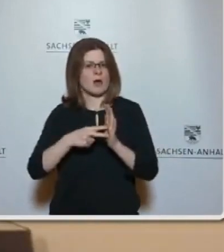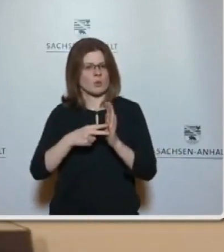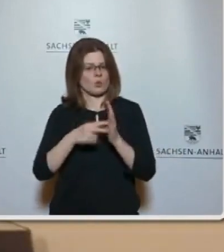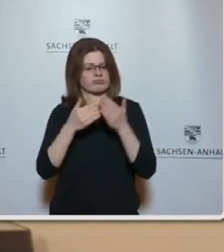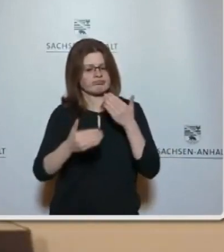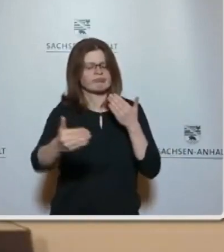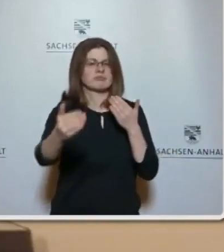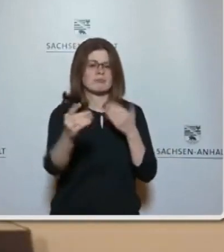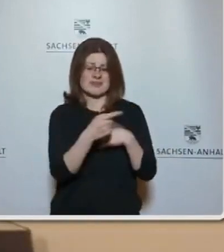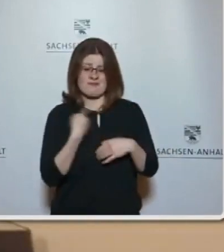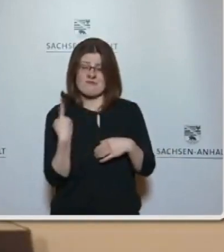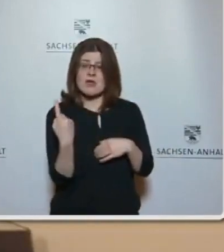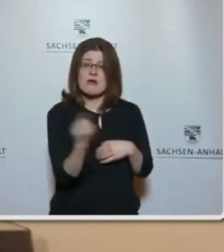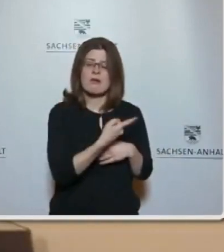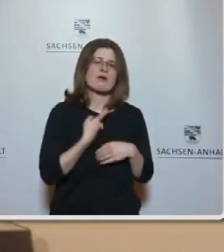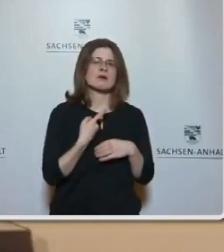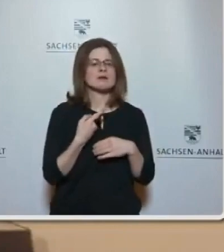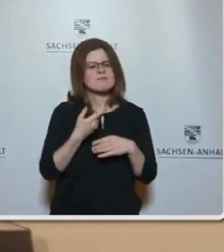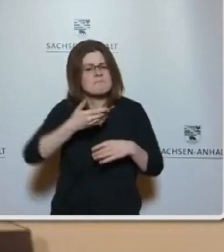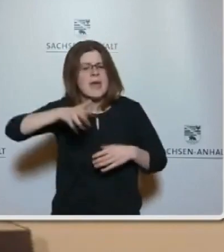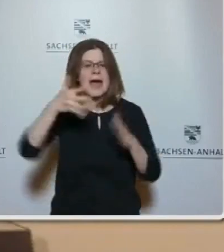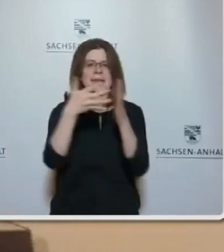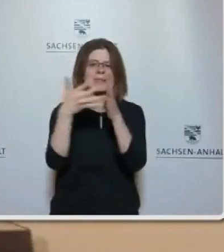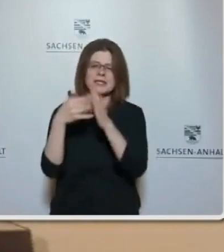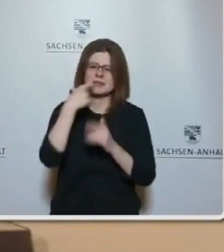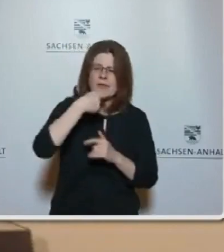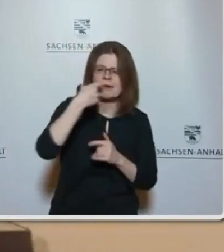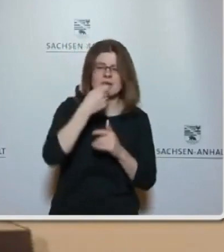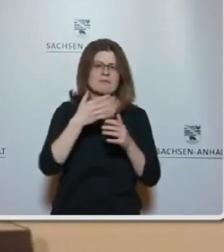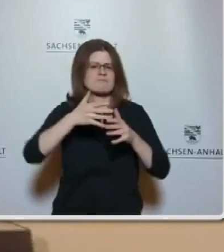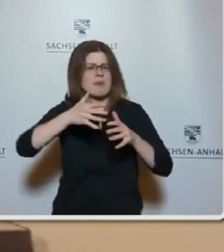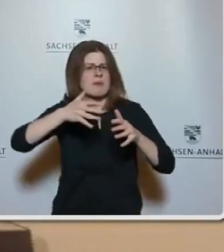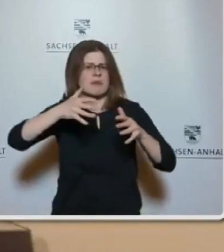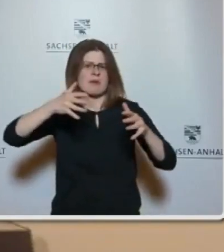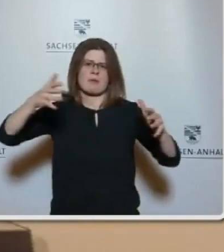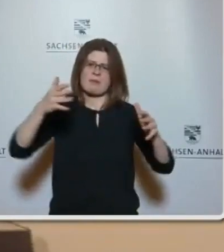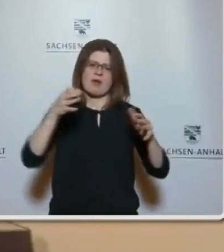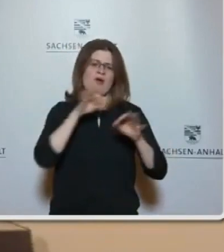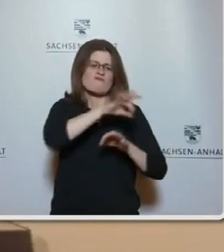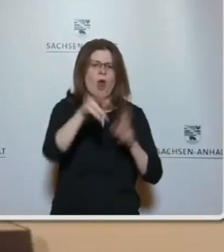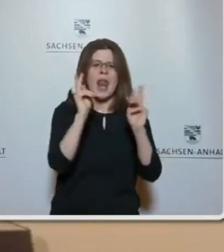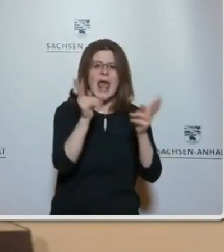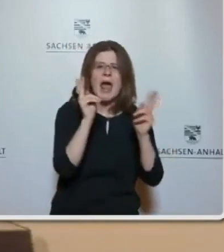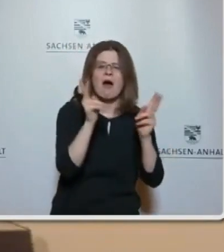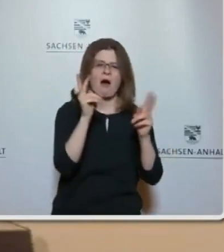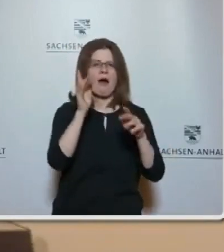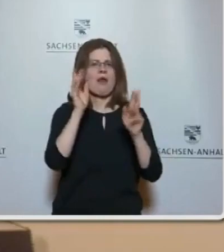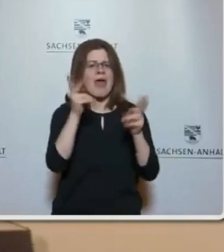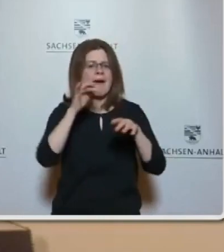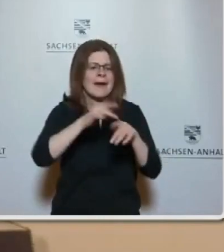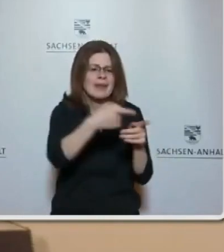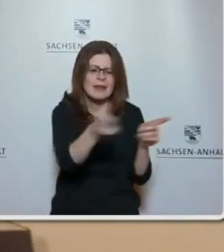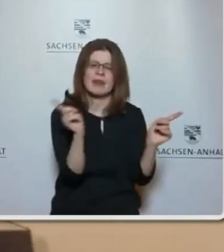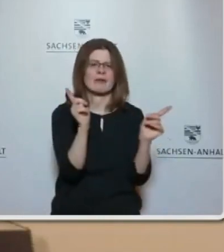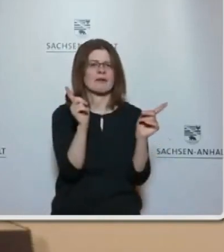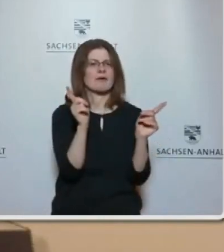nochmal massiv die Testmöglichkeiten hochfahren, damit also auch die Lehrerinnen und Lehrer dort an der